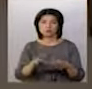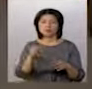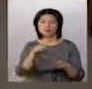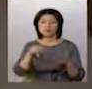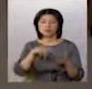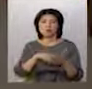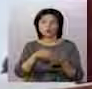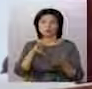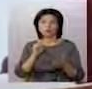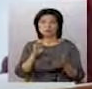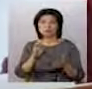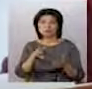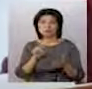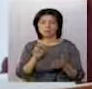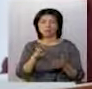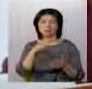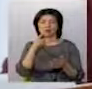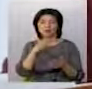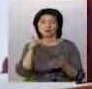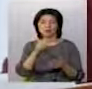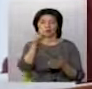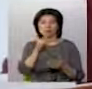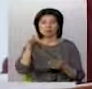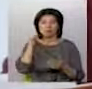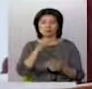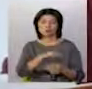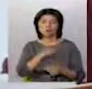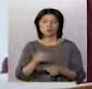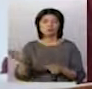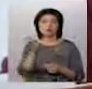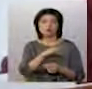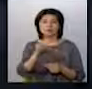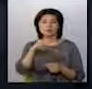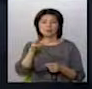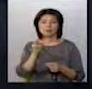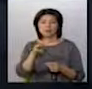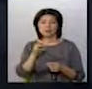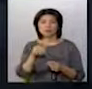Зәуреш Мұқашеваның айтуынша, былтырғы атқарылған жұмыстардың барлығы да депутаттардың бақылауында